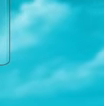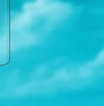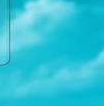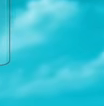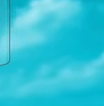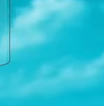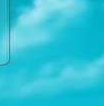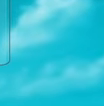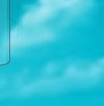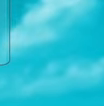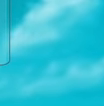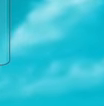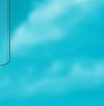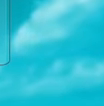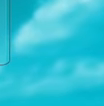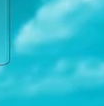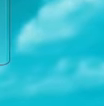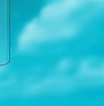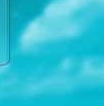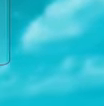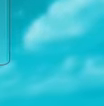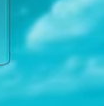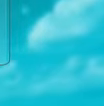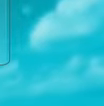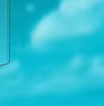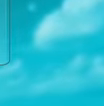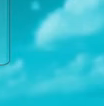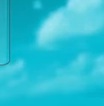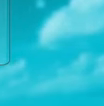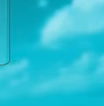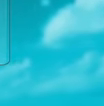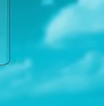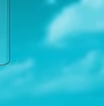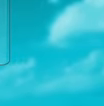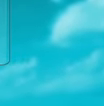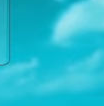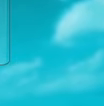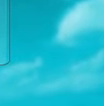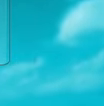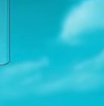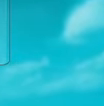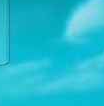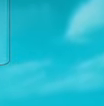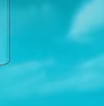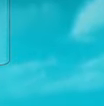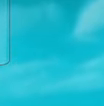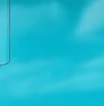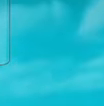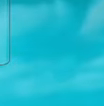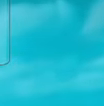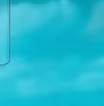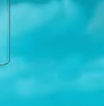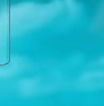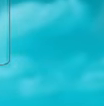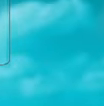Қармақшыда сынап бағанасы күндіз 3 түнде 7 градус суықты көрсетеді. Жалағашта ауа температурасы күндіз 2 түнде 6 градус нөлден